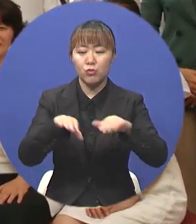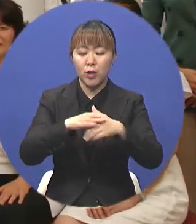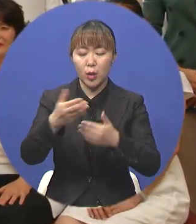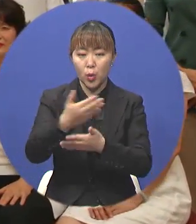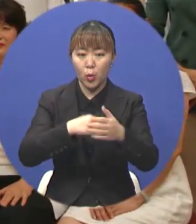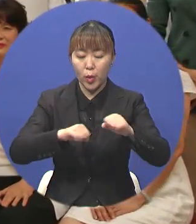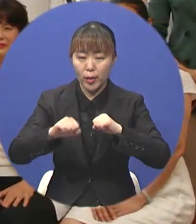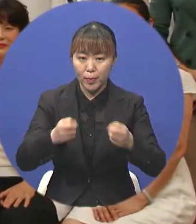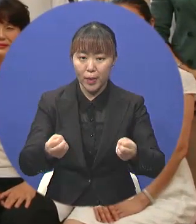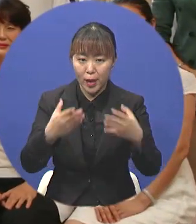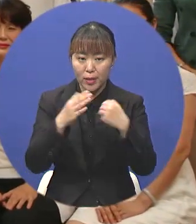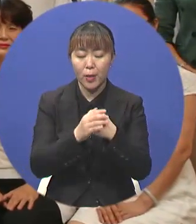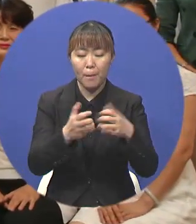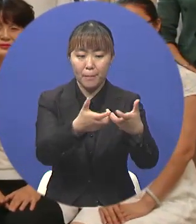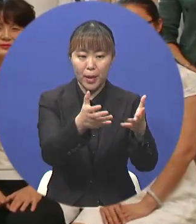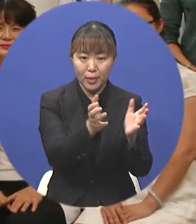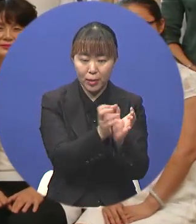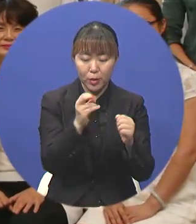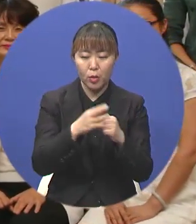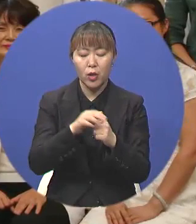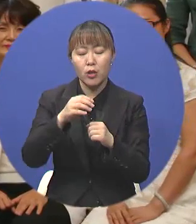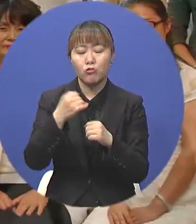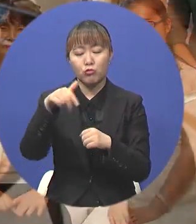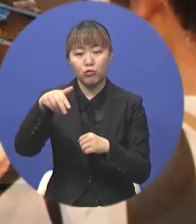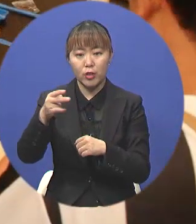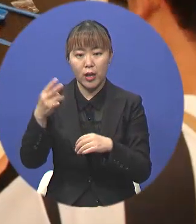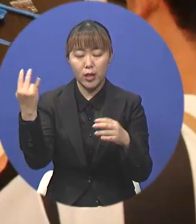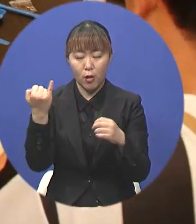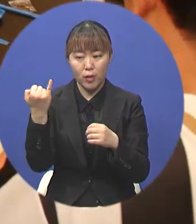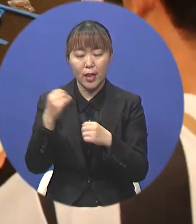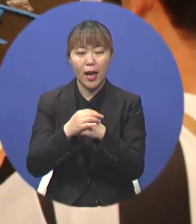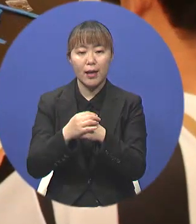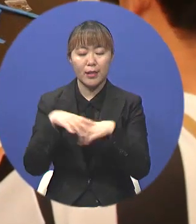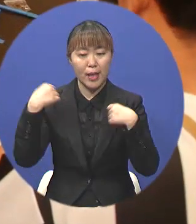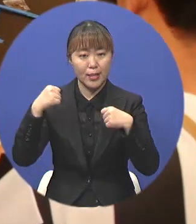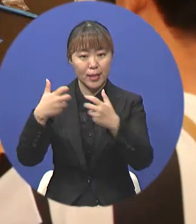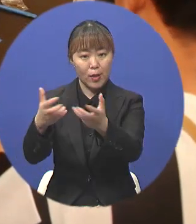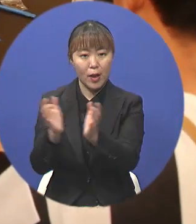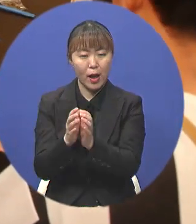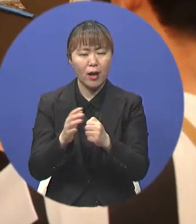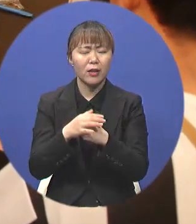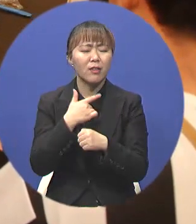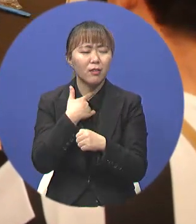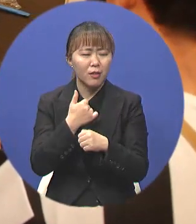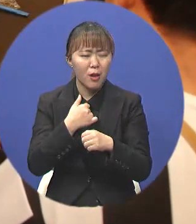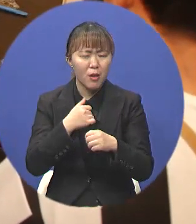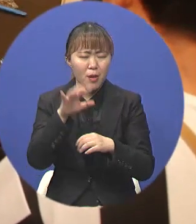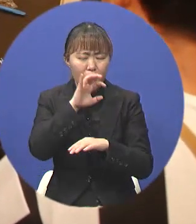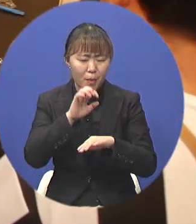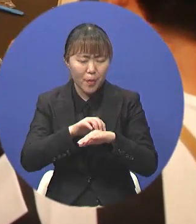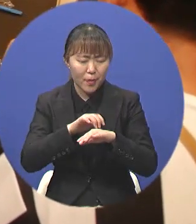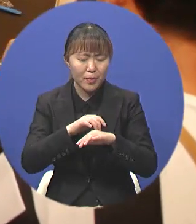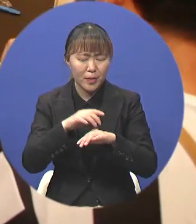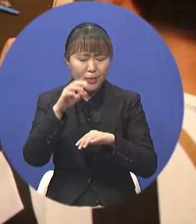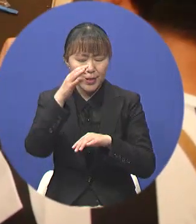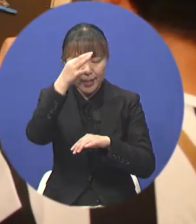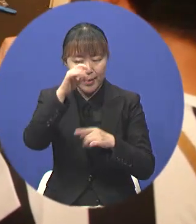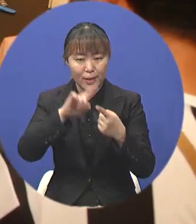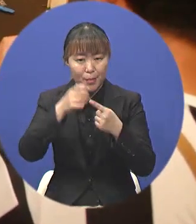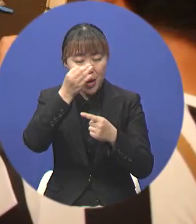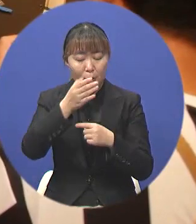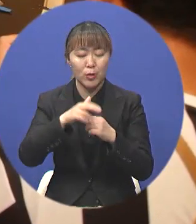행사로 구례중학교 밴드 동아리와 구례여자중학교 댄스 동아리가 그동안 갈고 닦았던 실력을 발휘했으며